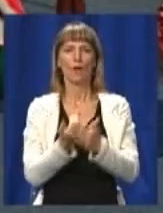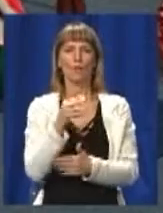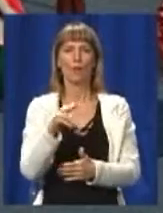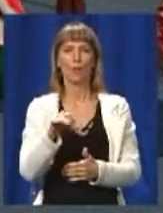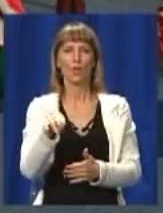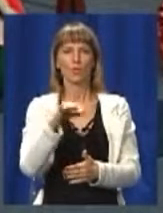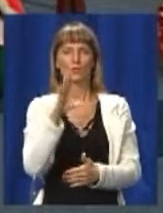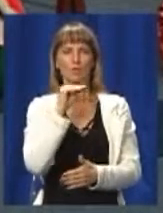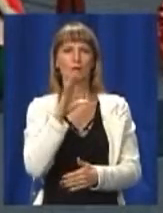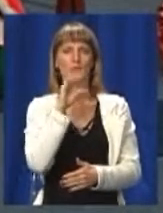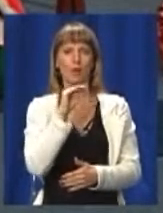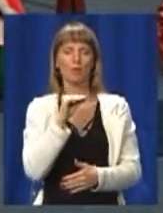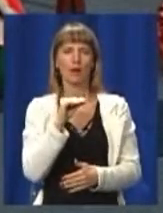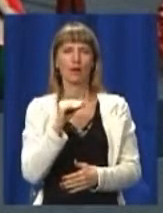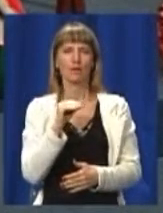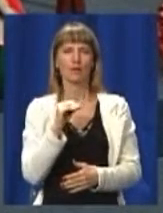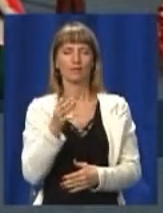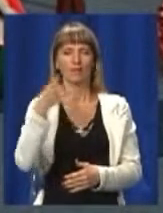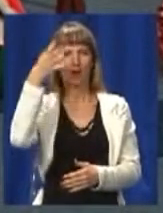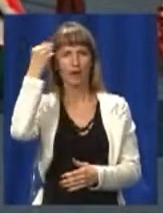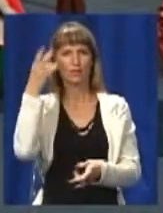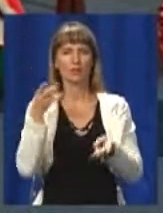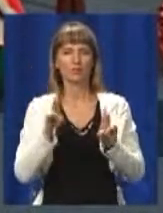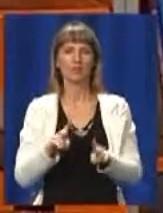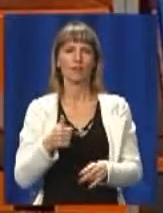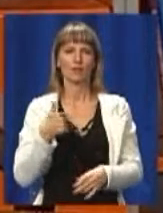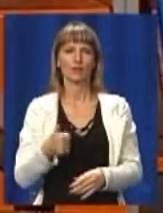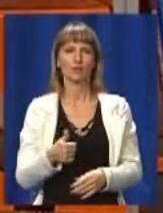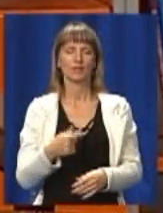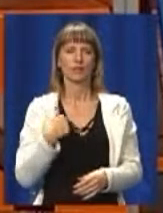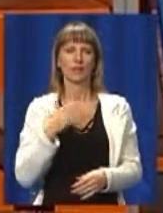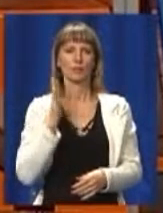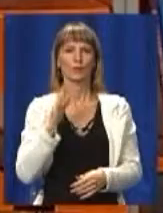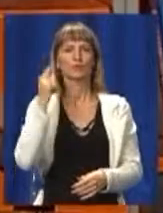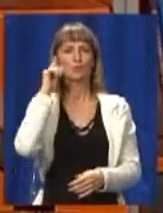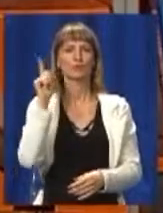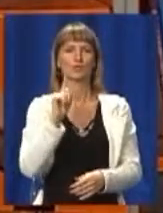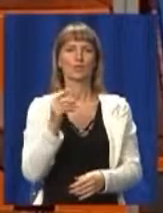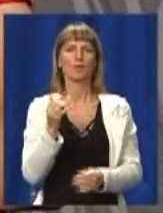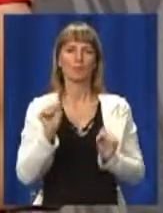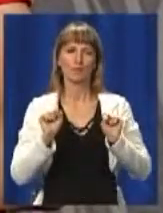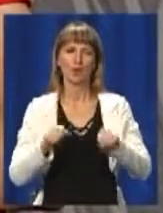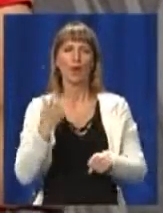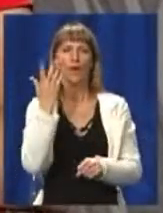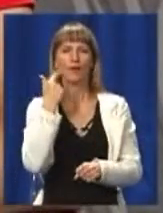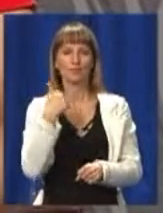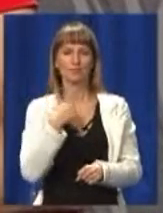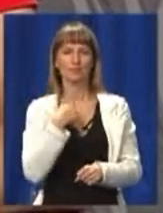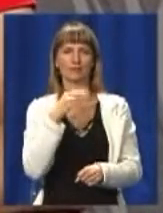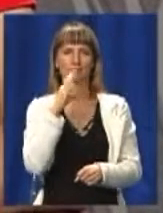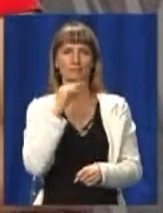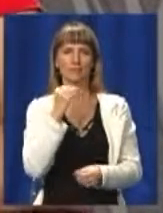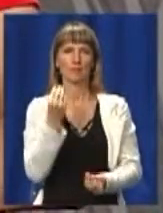речі, собаки чомусь на мене, знаєш, таке враження залишили дуже-дуже позитивне. І я буду сподіватися, що, можливо, колись навіть мені